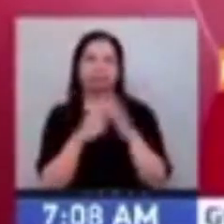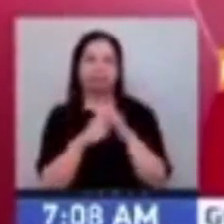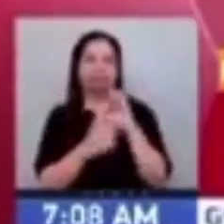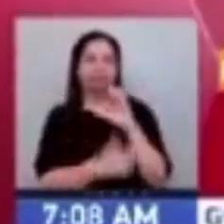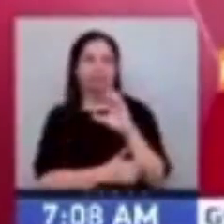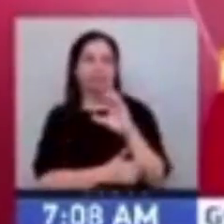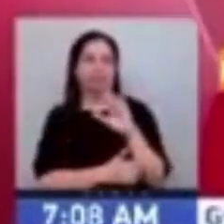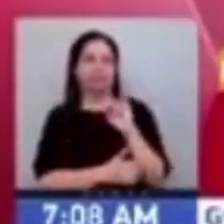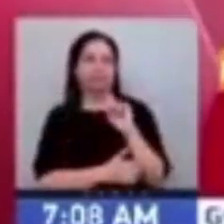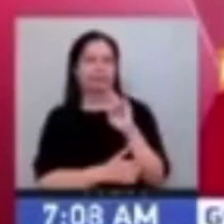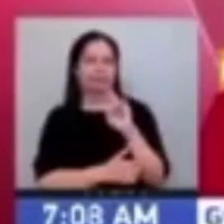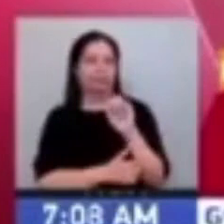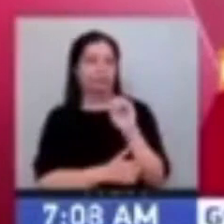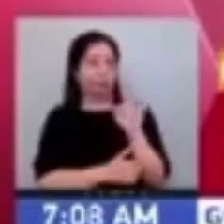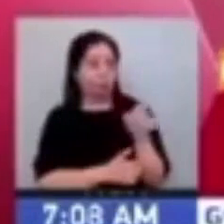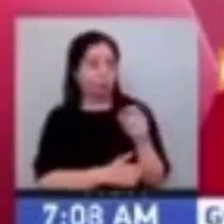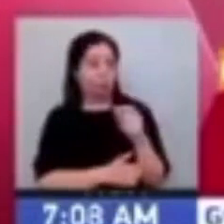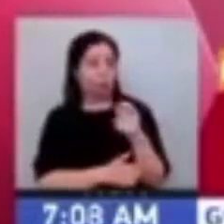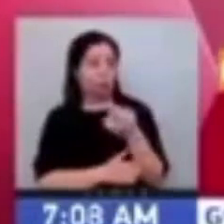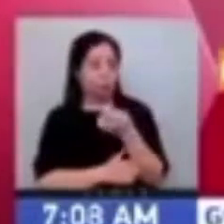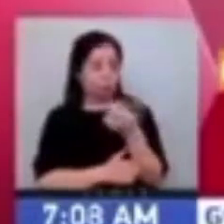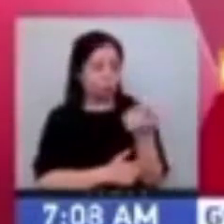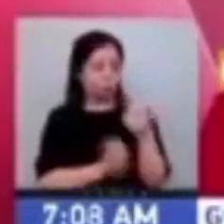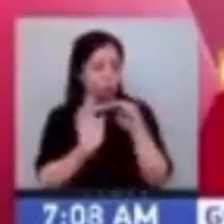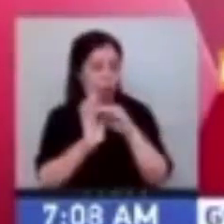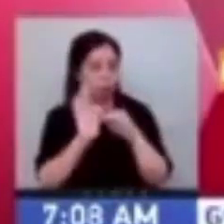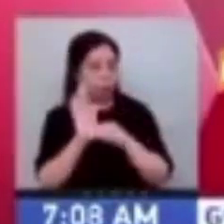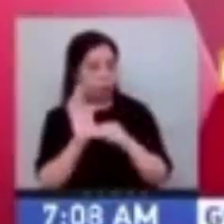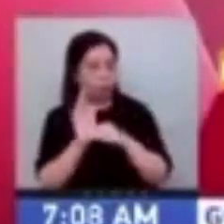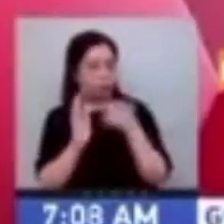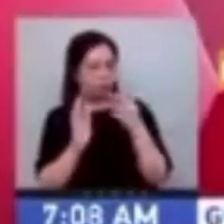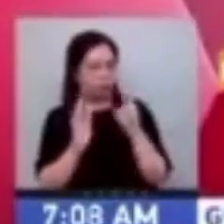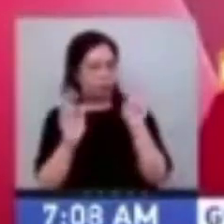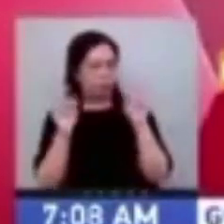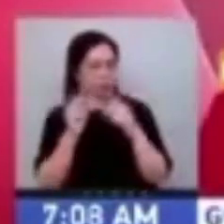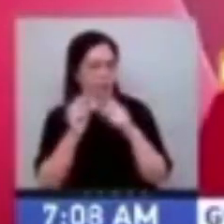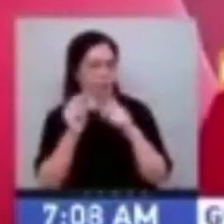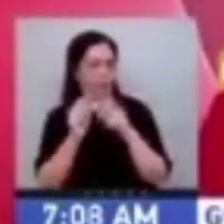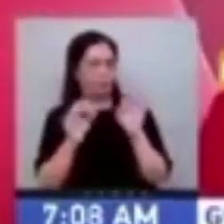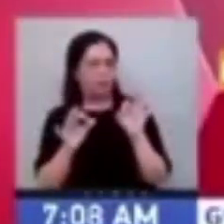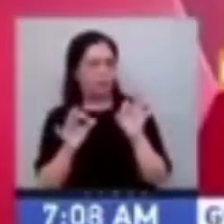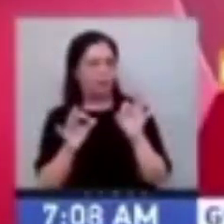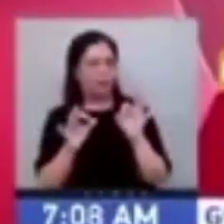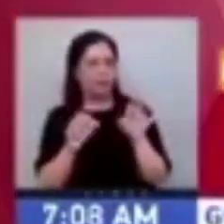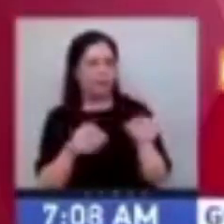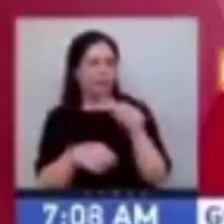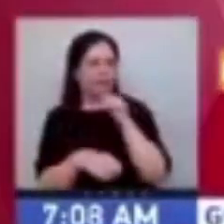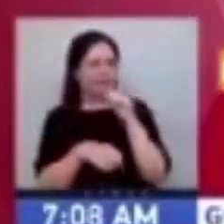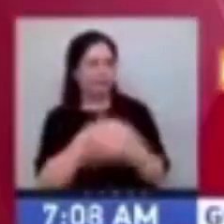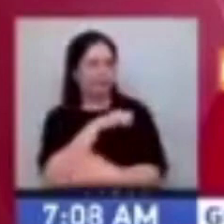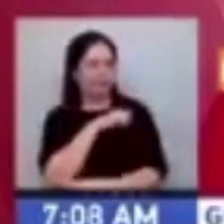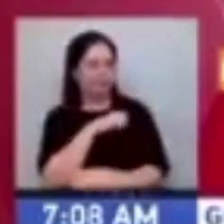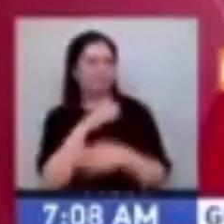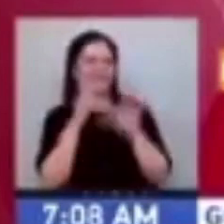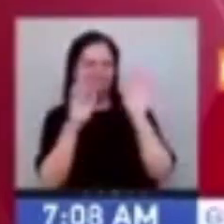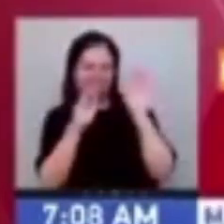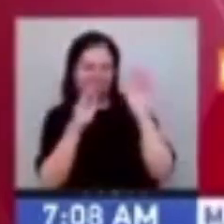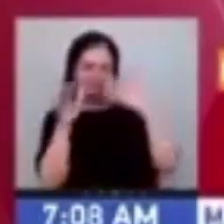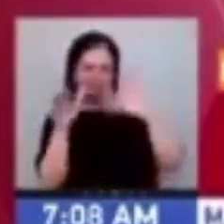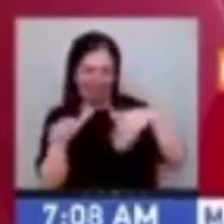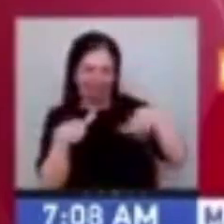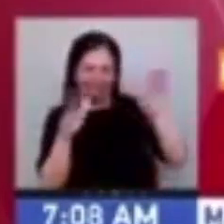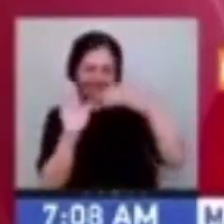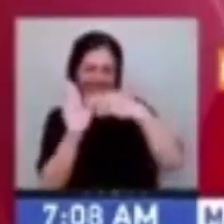kayo ay maalis o mas ginagamit naming term pag kayo po ay non-poor, kayo po ay gagraduate na, e-exit na po